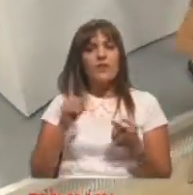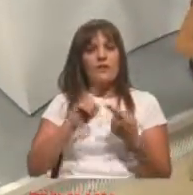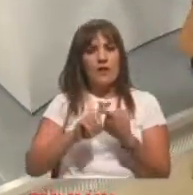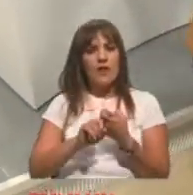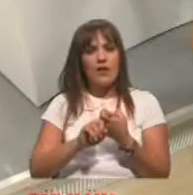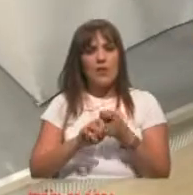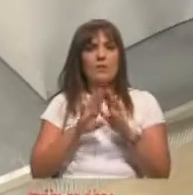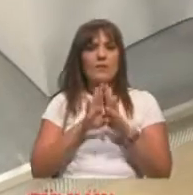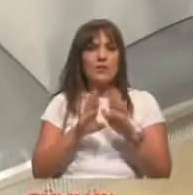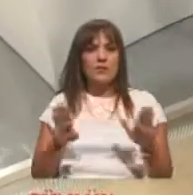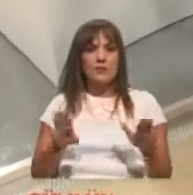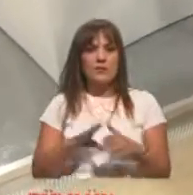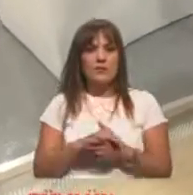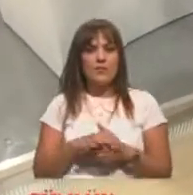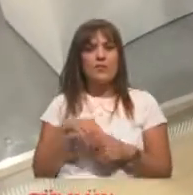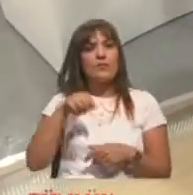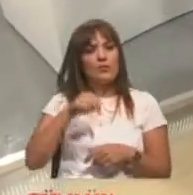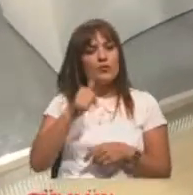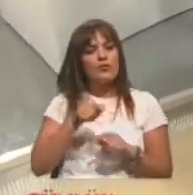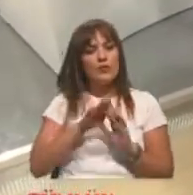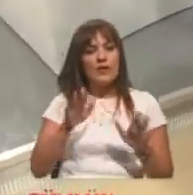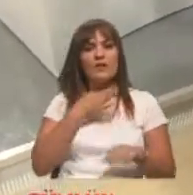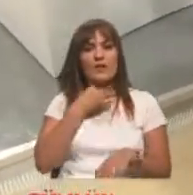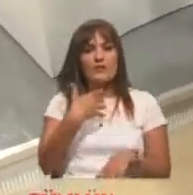Ve bitiriyorum. Bugünlük bu kadar. Teşekkürler.